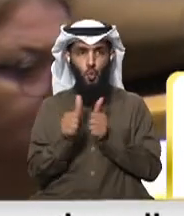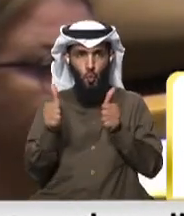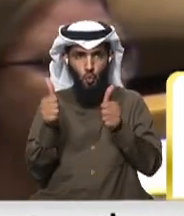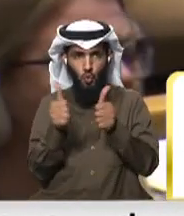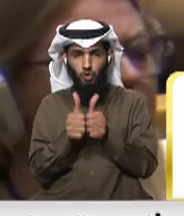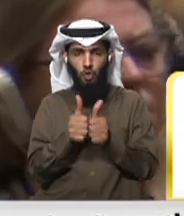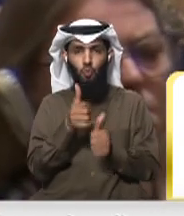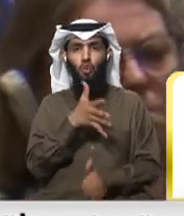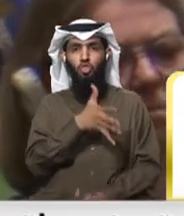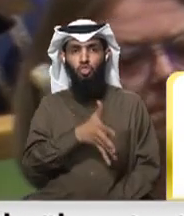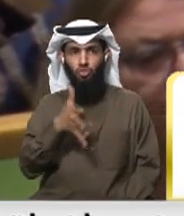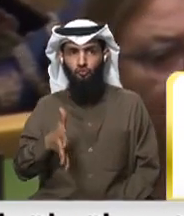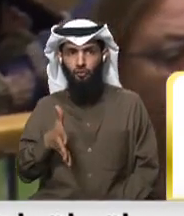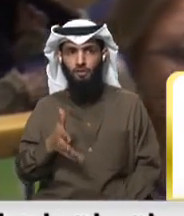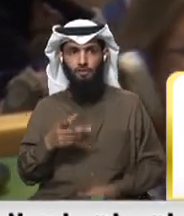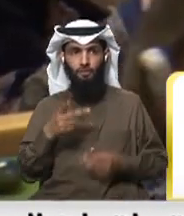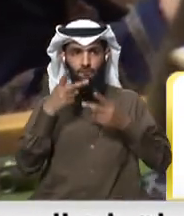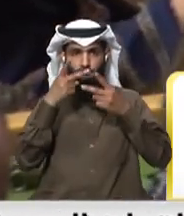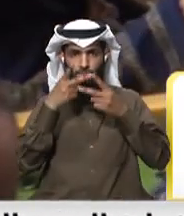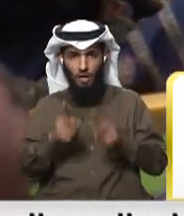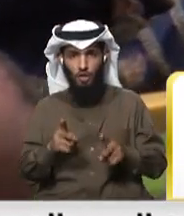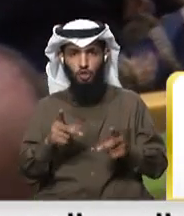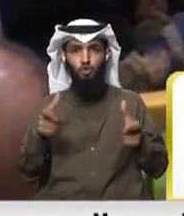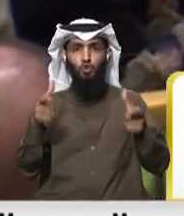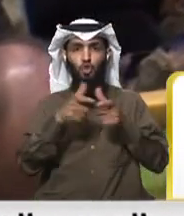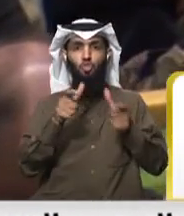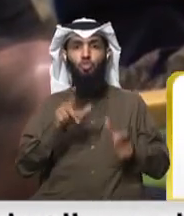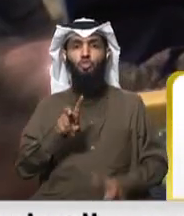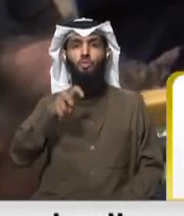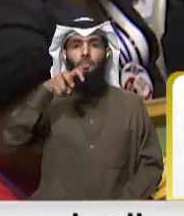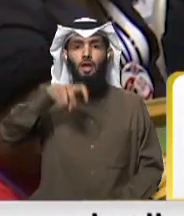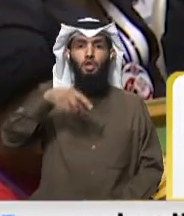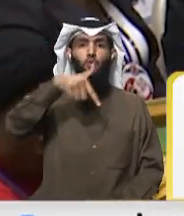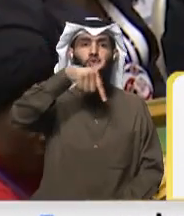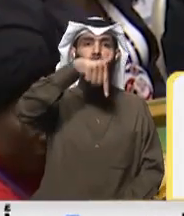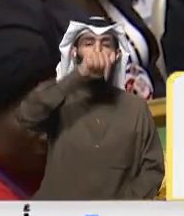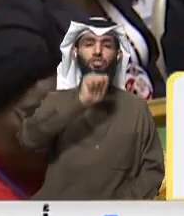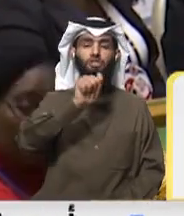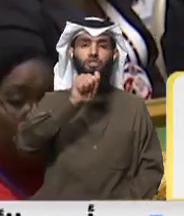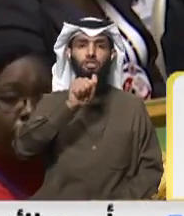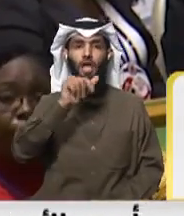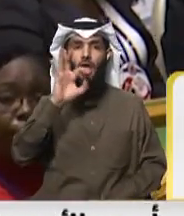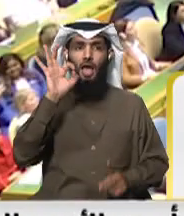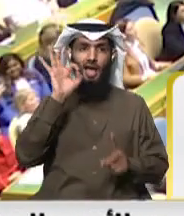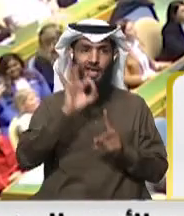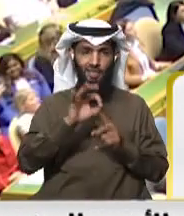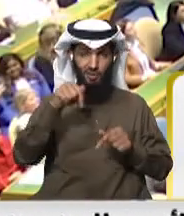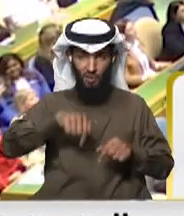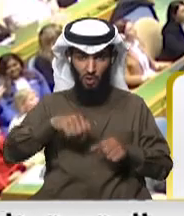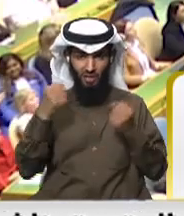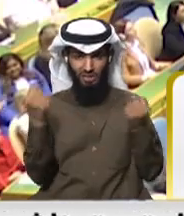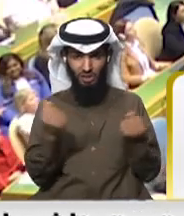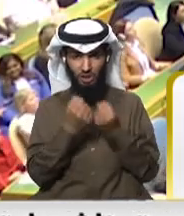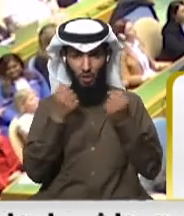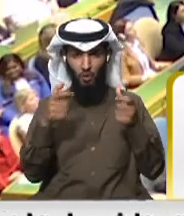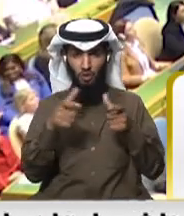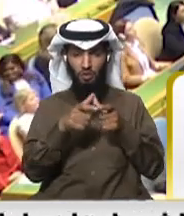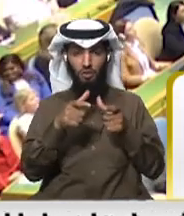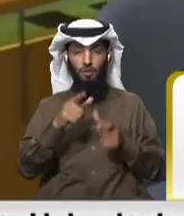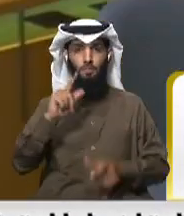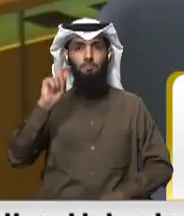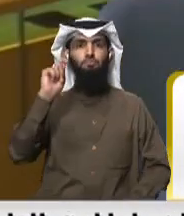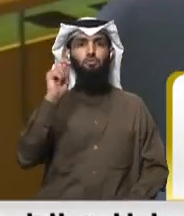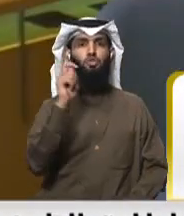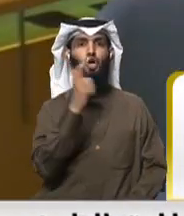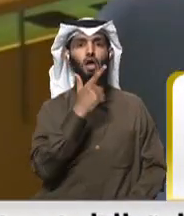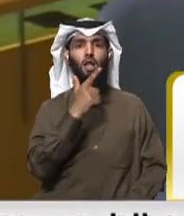العامة للدورة 68 للجنة وضع المرأة، والتي تعقد هذا العام تحت شعار تسريع